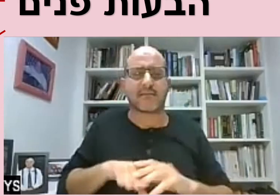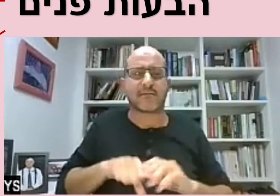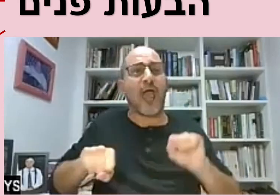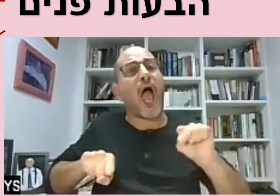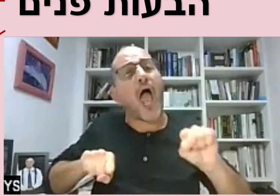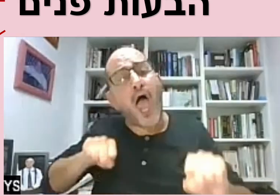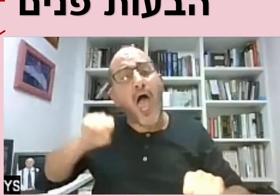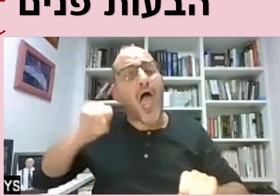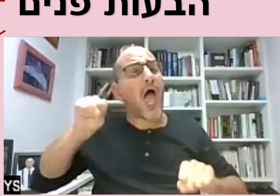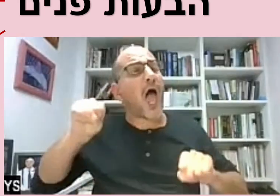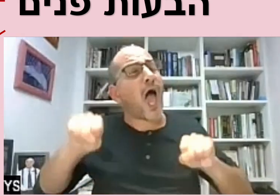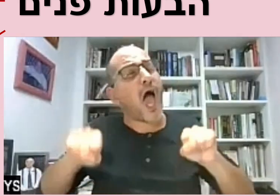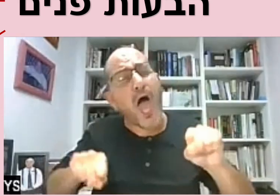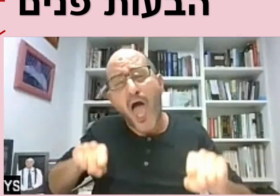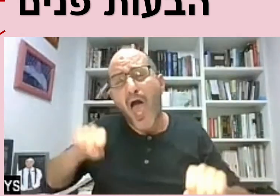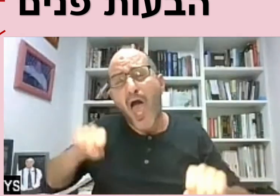בפנים.